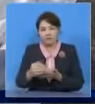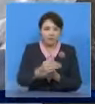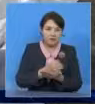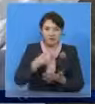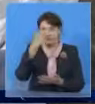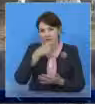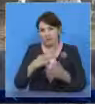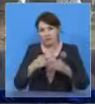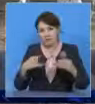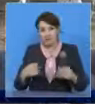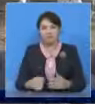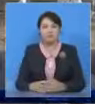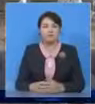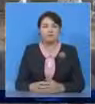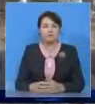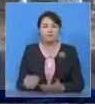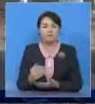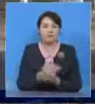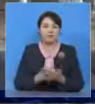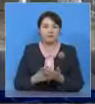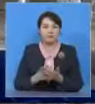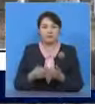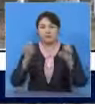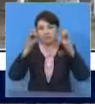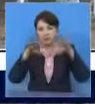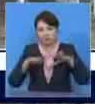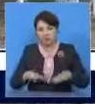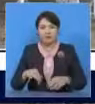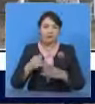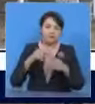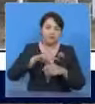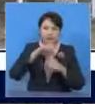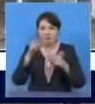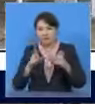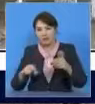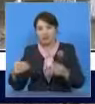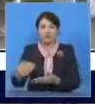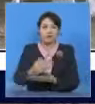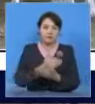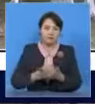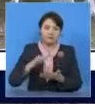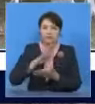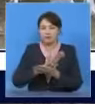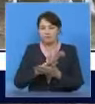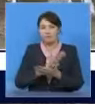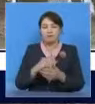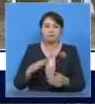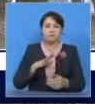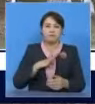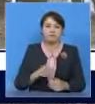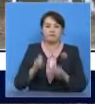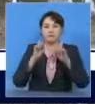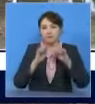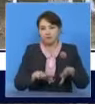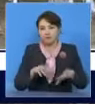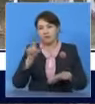своих территорий. Очищали опавшую листву, а также убрали мусор, которые недобросовестные